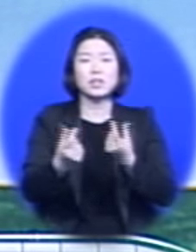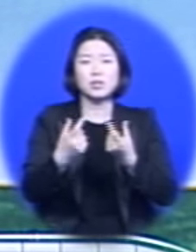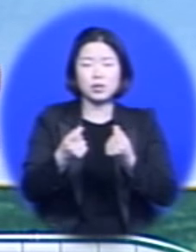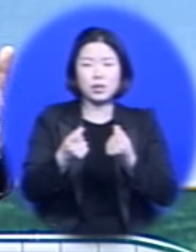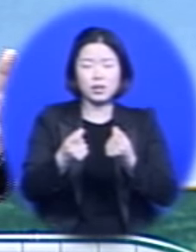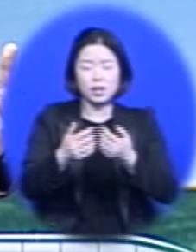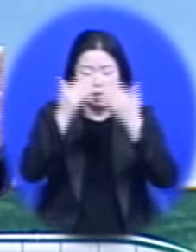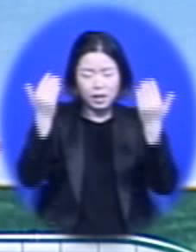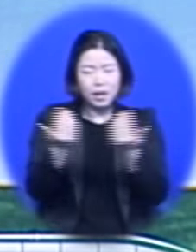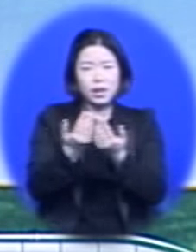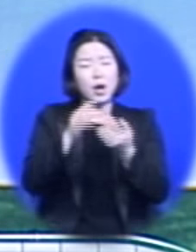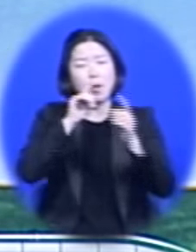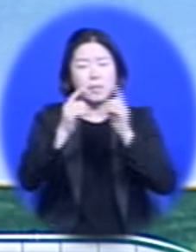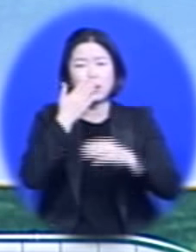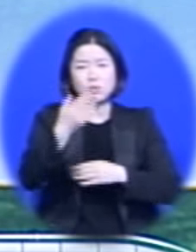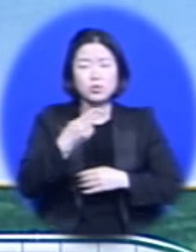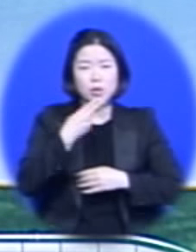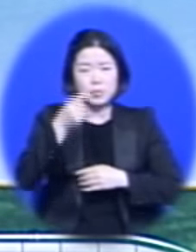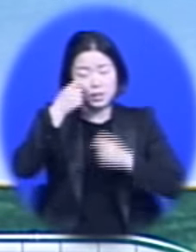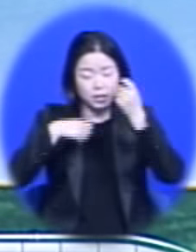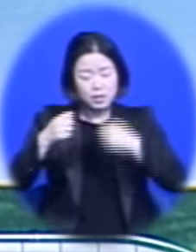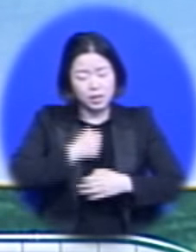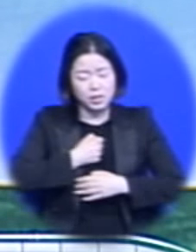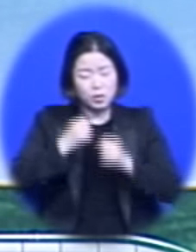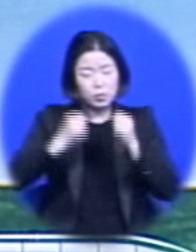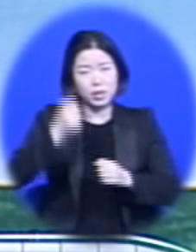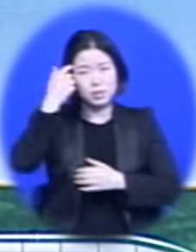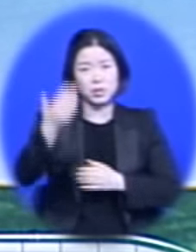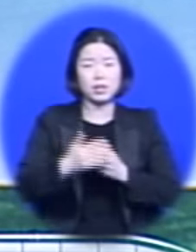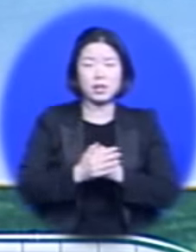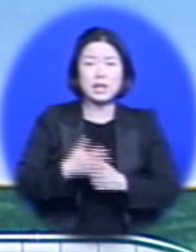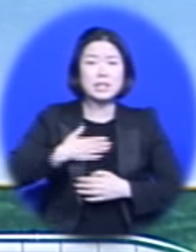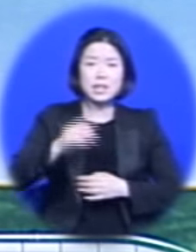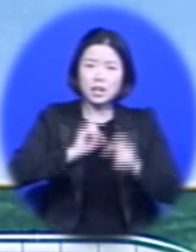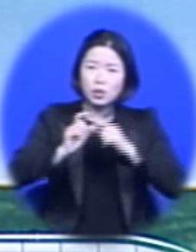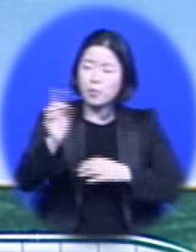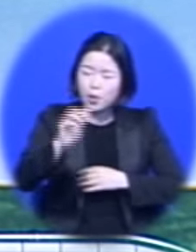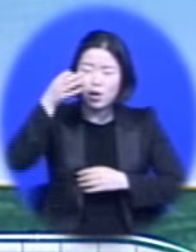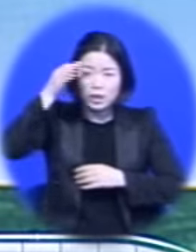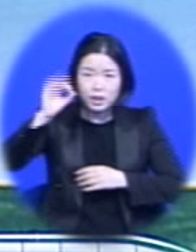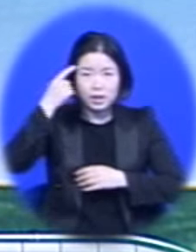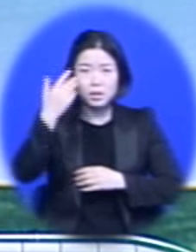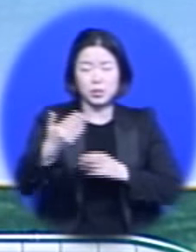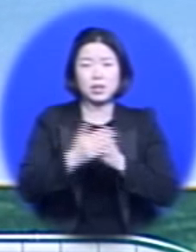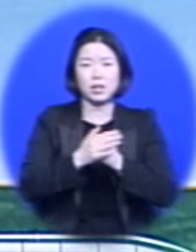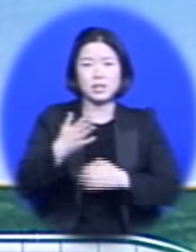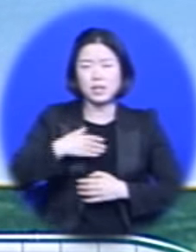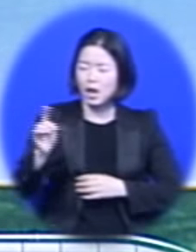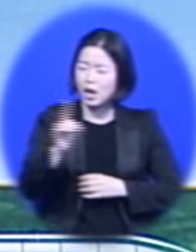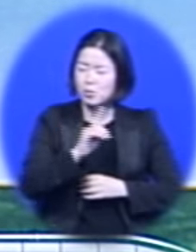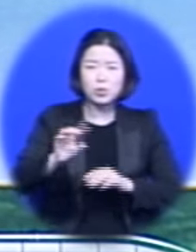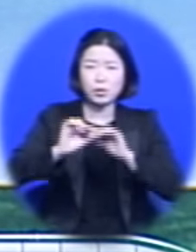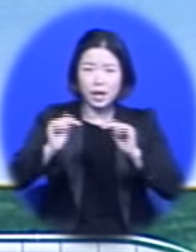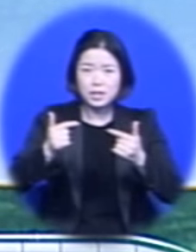이루 다 말할 수 없는 탄식을 혹시 하고 계십니까? 제가 뭘 도대체 깨달아야 되지요? 제가 아무것도 아닌 것